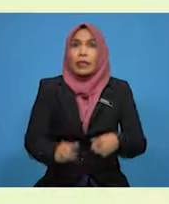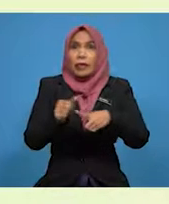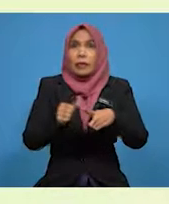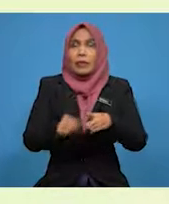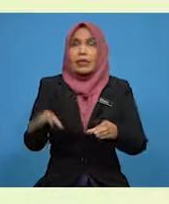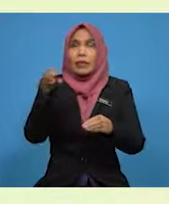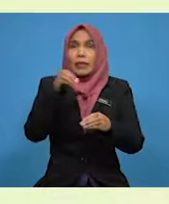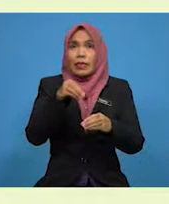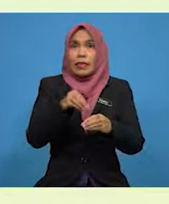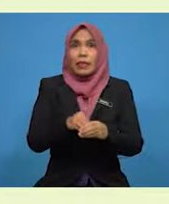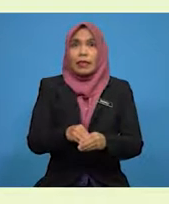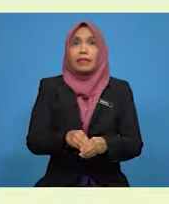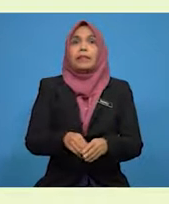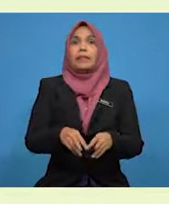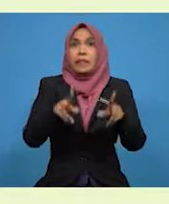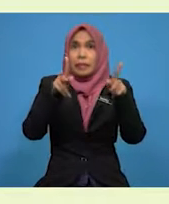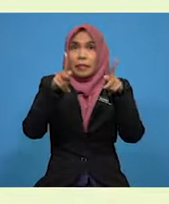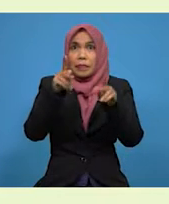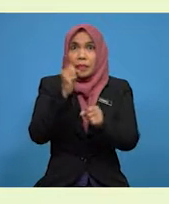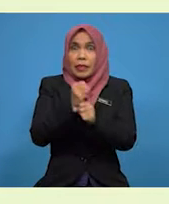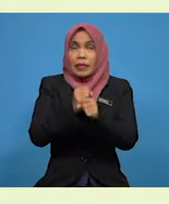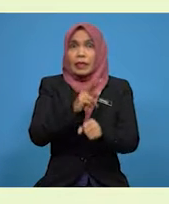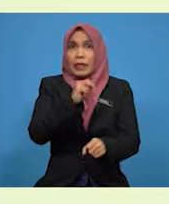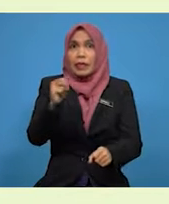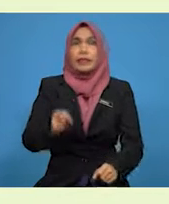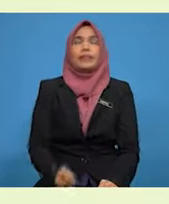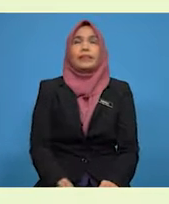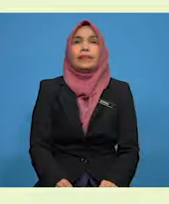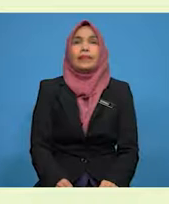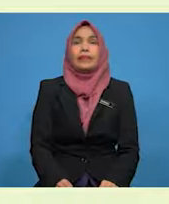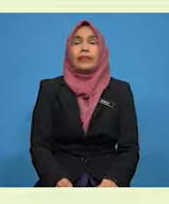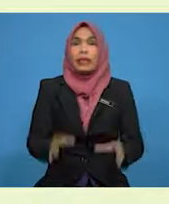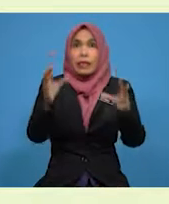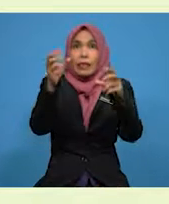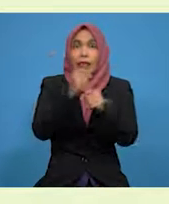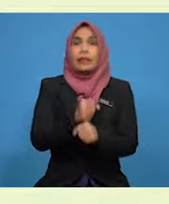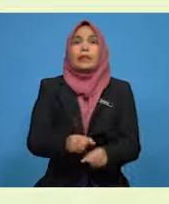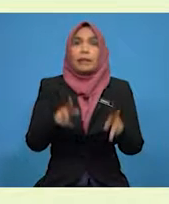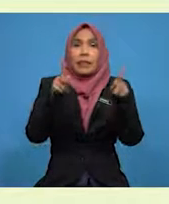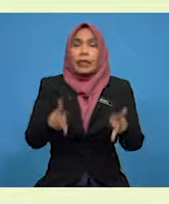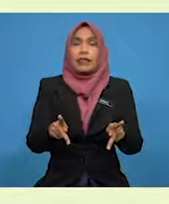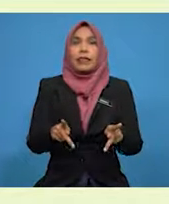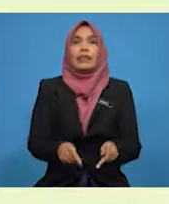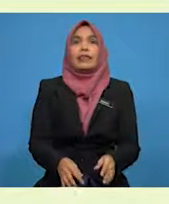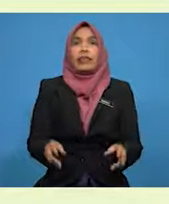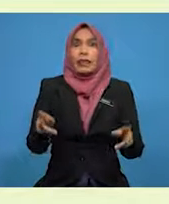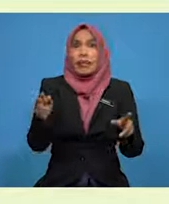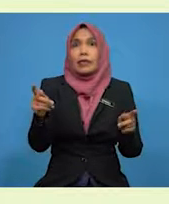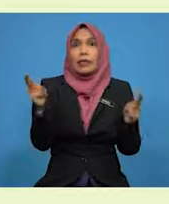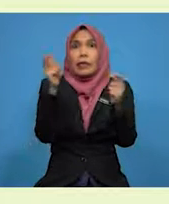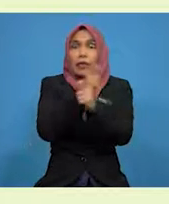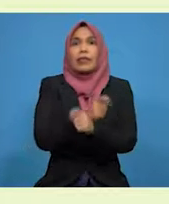Disiplin dalam konteks pekerjaan boleh ditafsirkan sebagai penerimaan pekerja terhadap kuasa